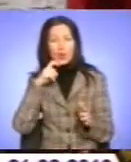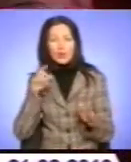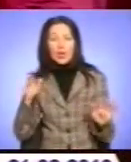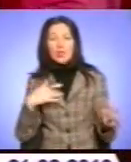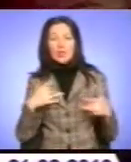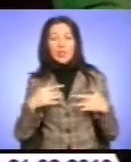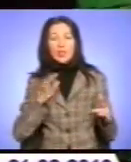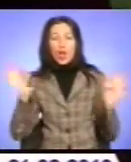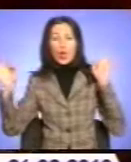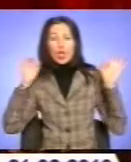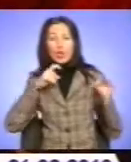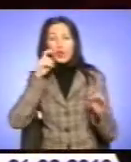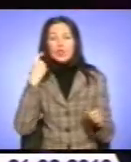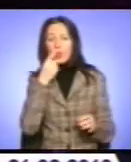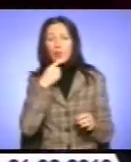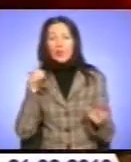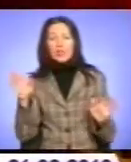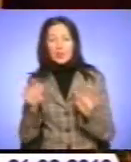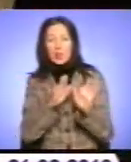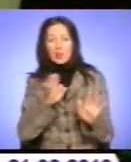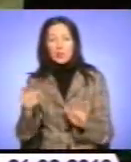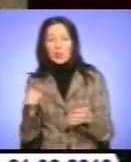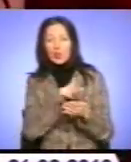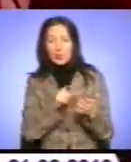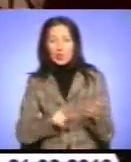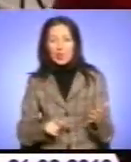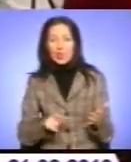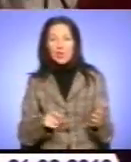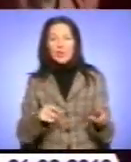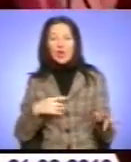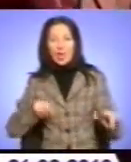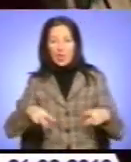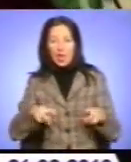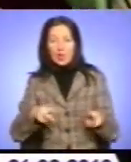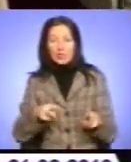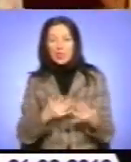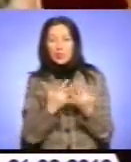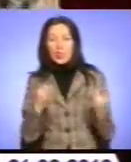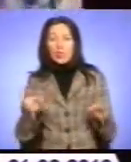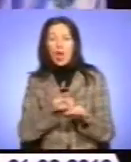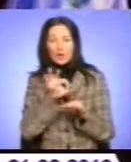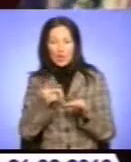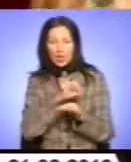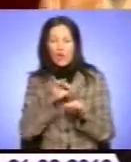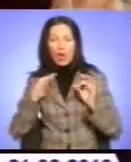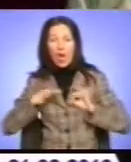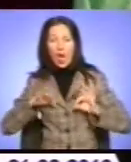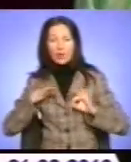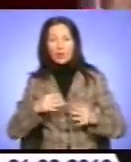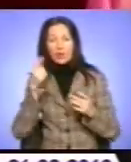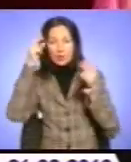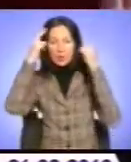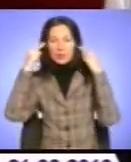пісні, віршовані рядки, і до танцю закликала запальна музика. Розмаїття вишиванок, різнобарв'я стрічок і квітів